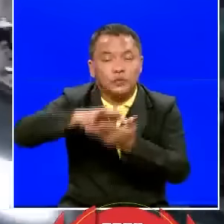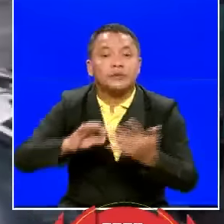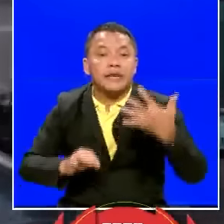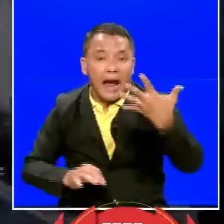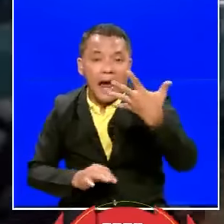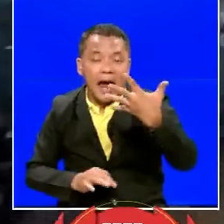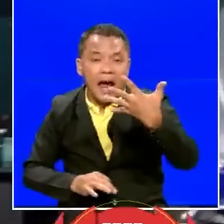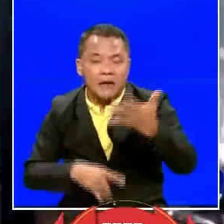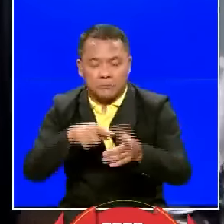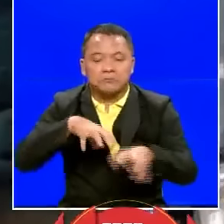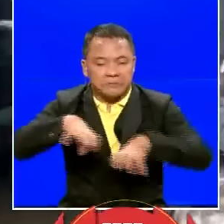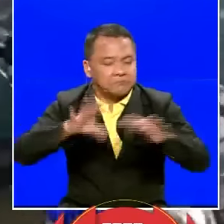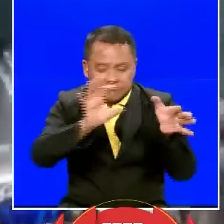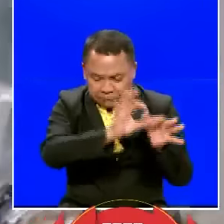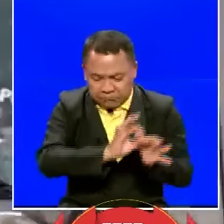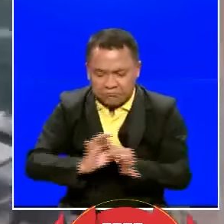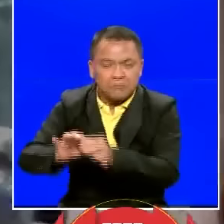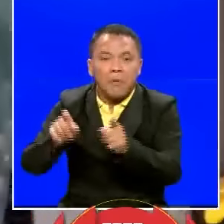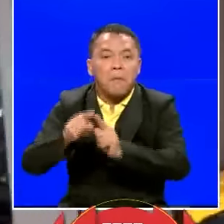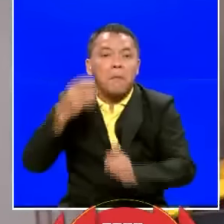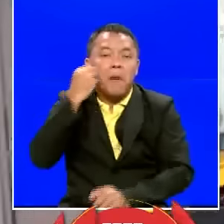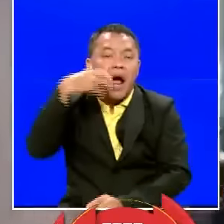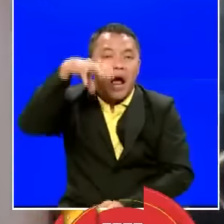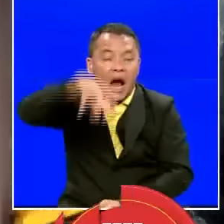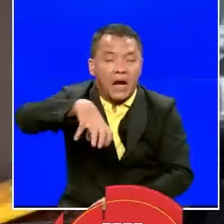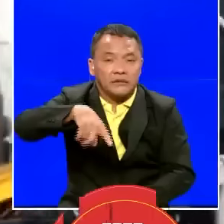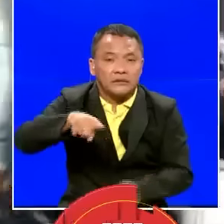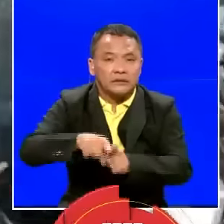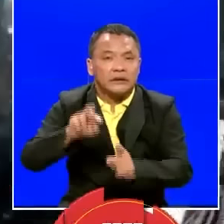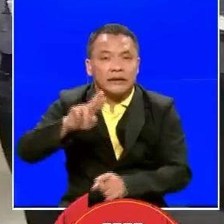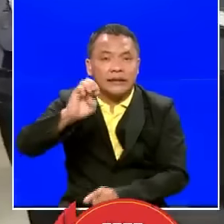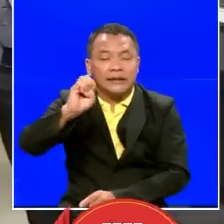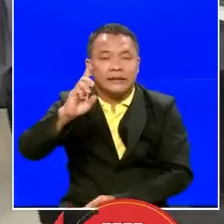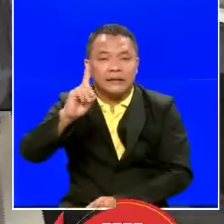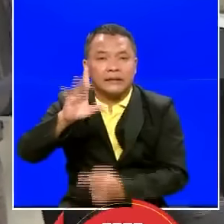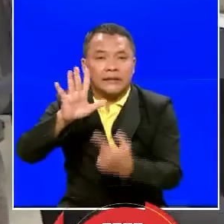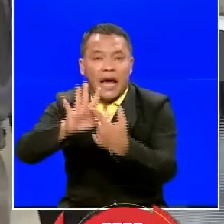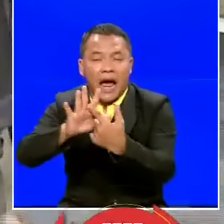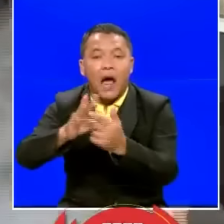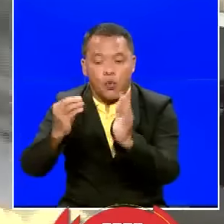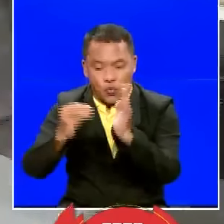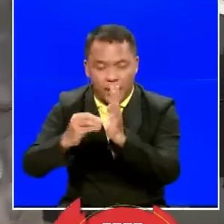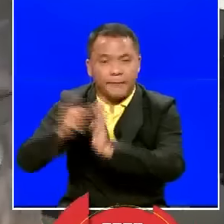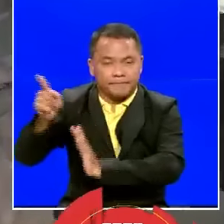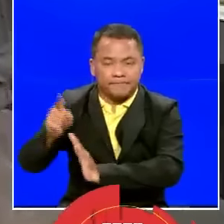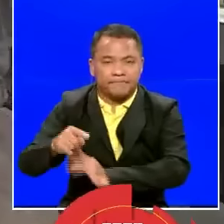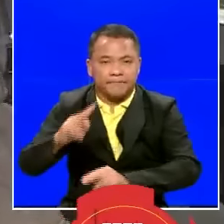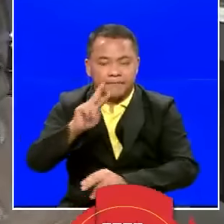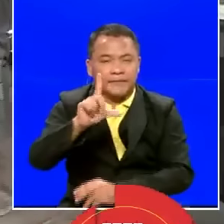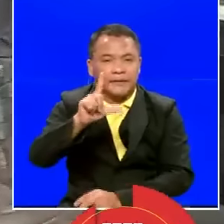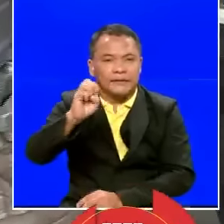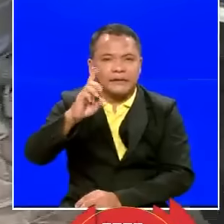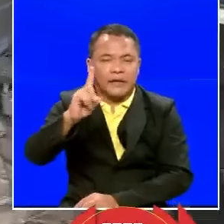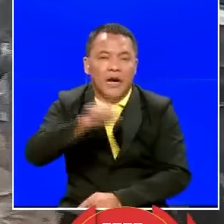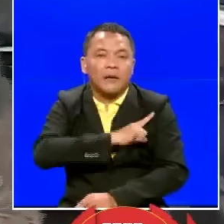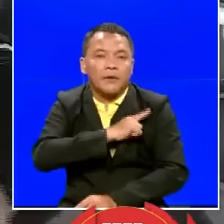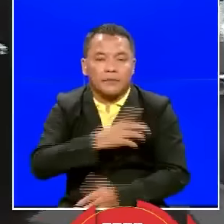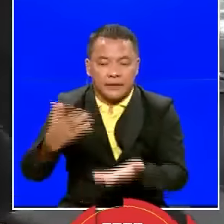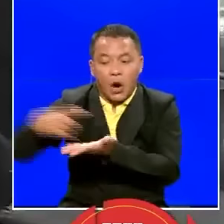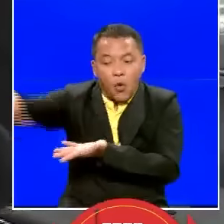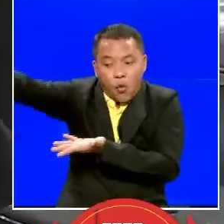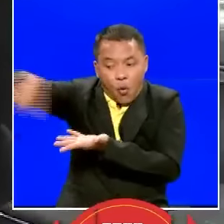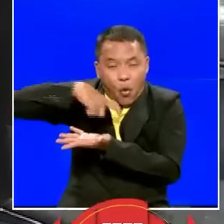เขบอกเป็นขบวนการเดียวกันบ้านของคนที่ชื่อลินดาครับอยู่สวนหลวงกรุงเทพฯบอกลินดาเนี่ยทำหน้าที่รับโอนเงิน